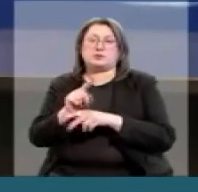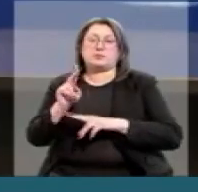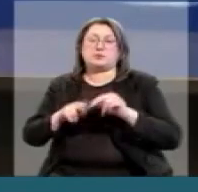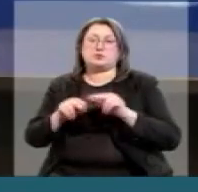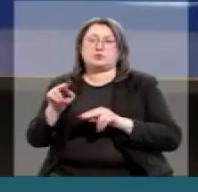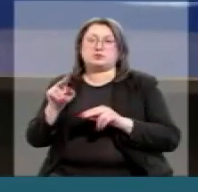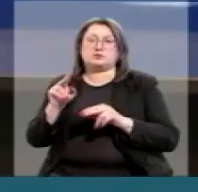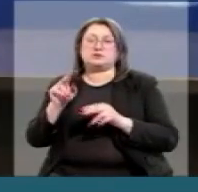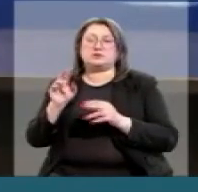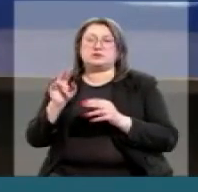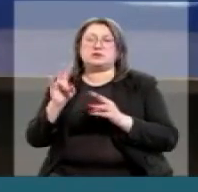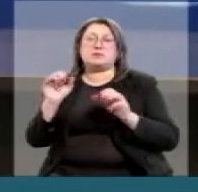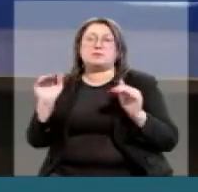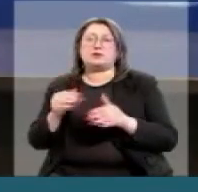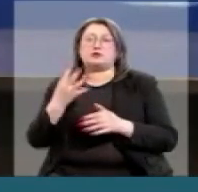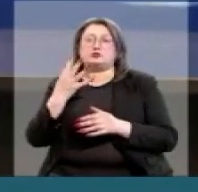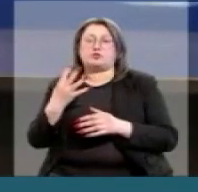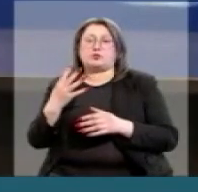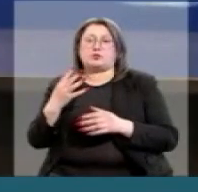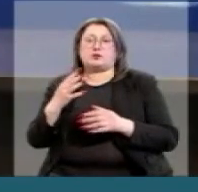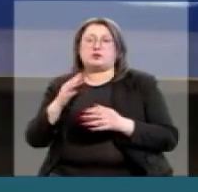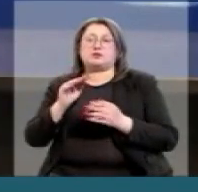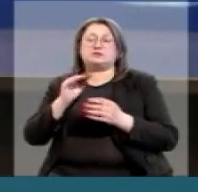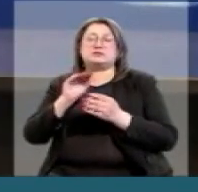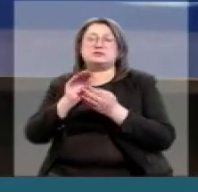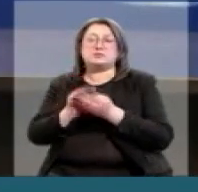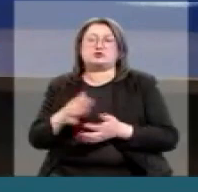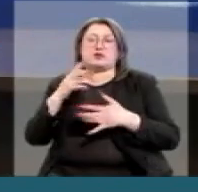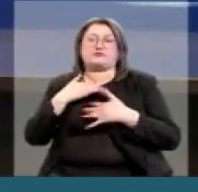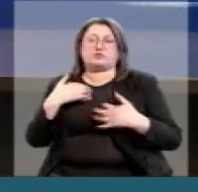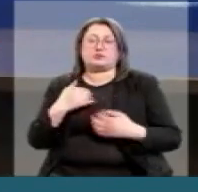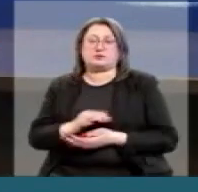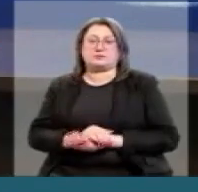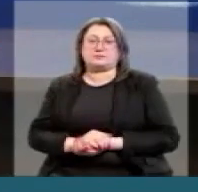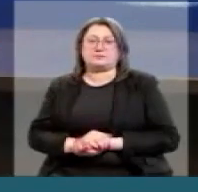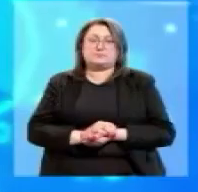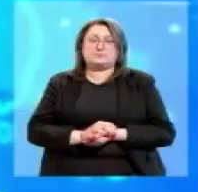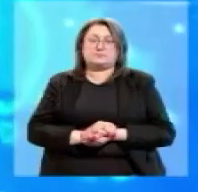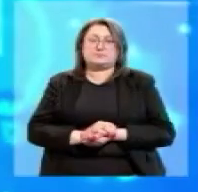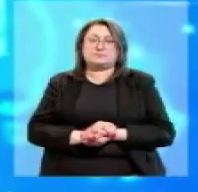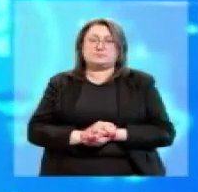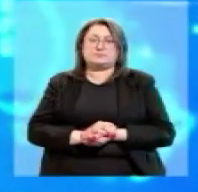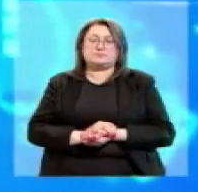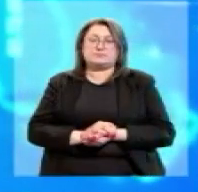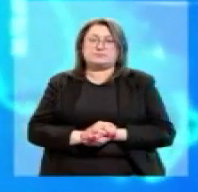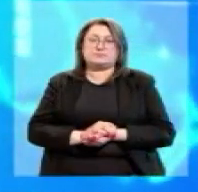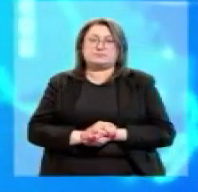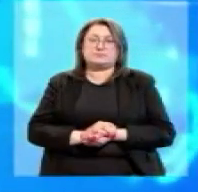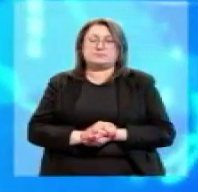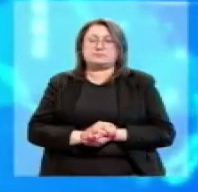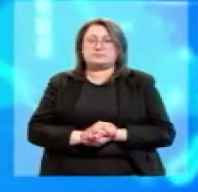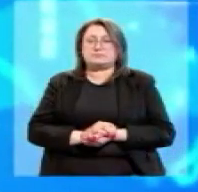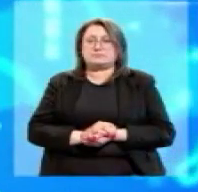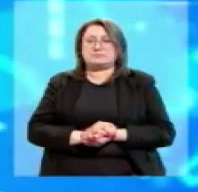мәселе өңір басшысының бақылауында болады. Әлия Құлтанова, Әлібек Сұлтанов, Қостанай телеарнасы. Былтыр Қостанай облысында